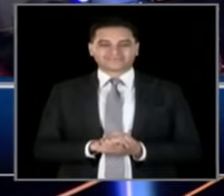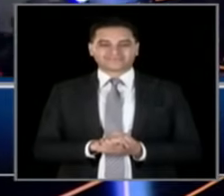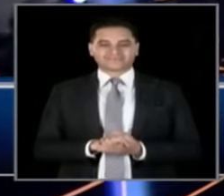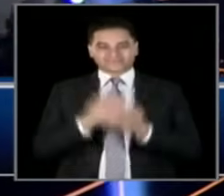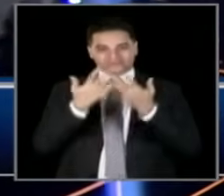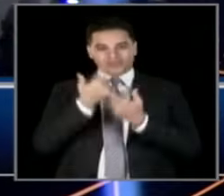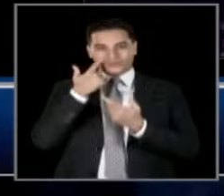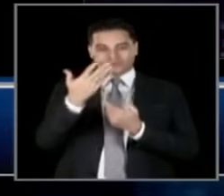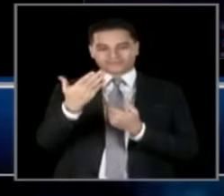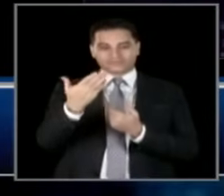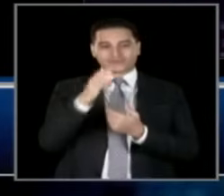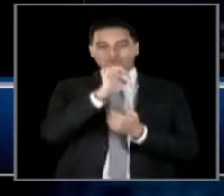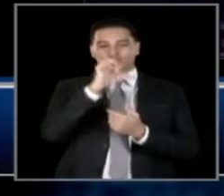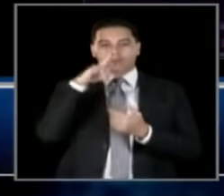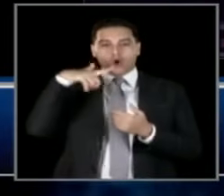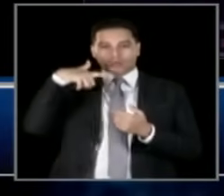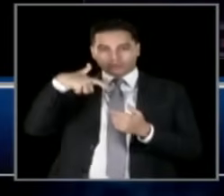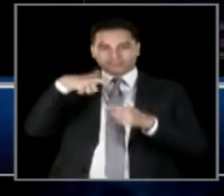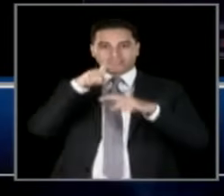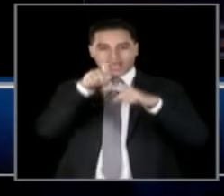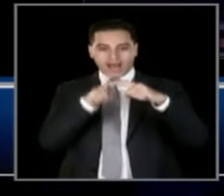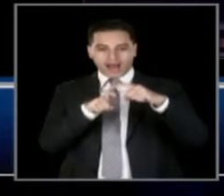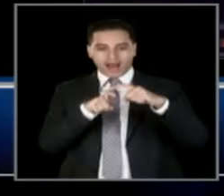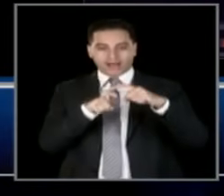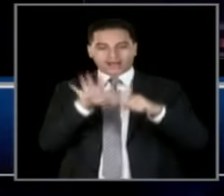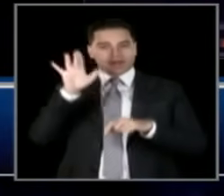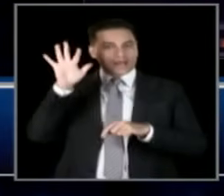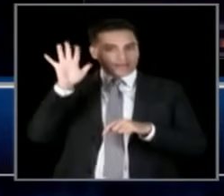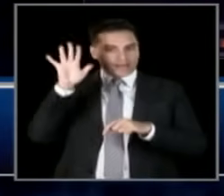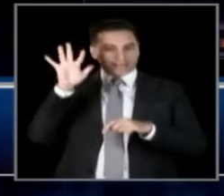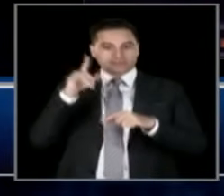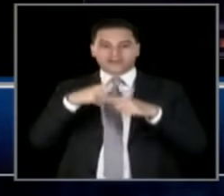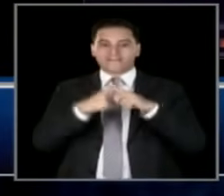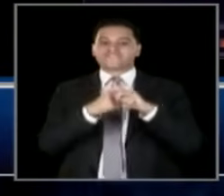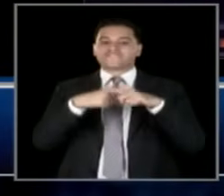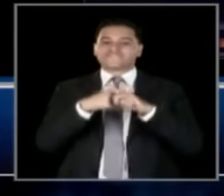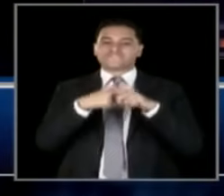حل المسألة الآتية. 960 على 5